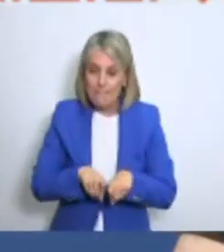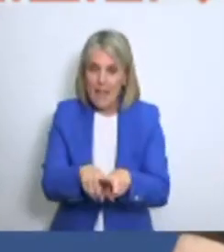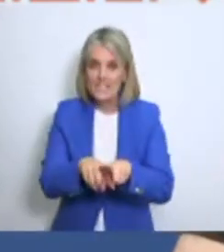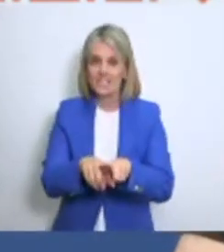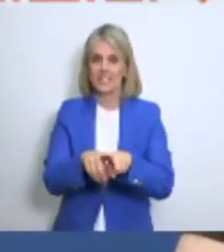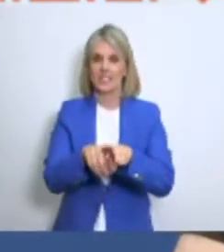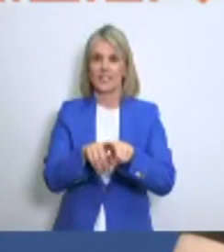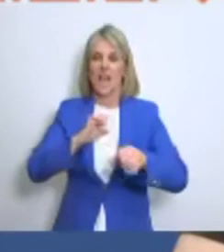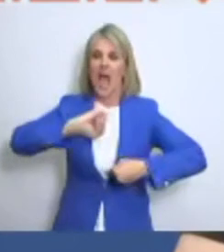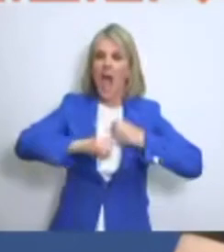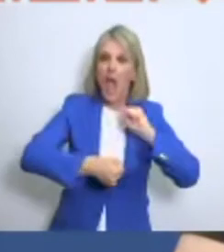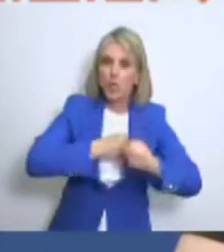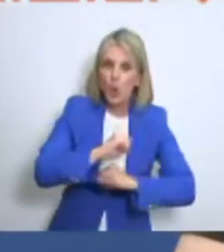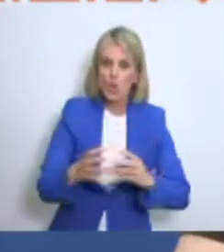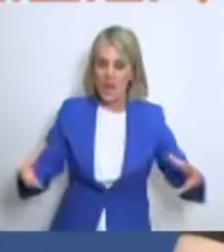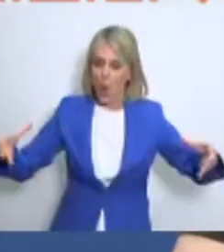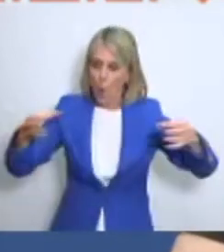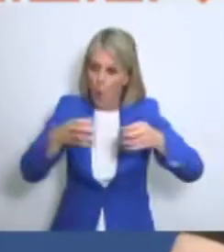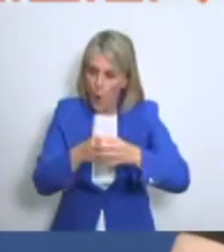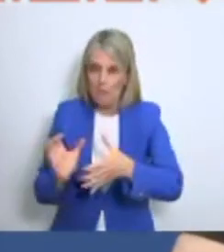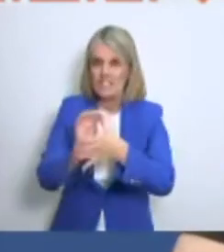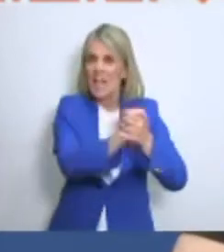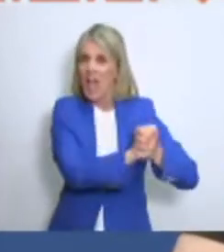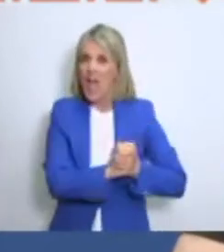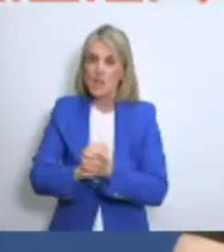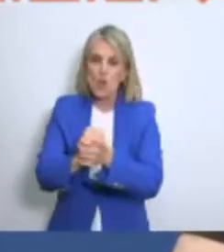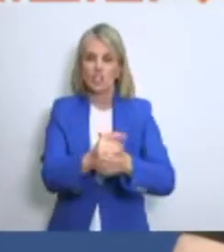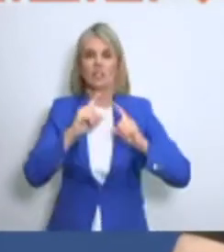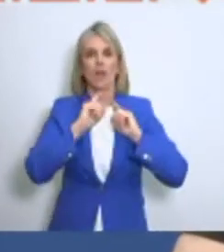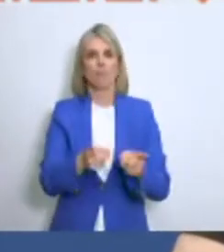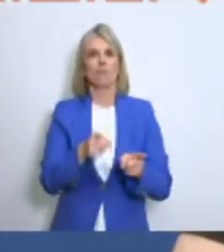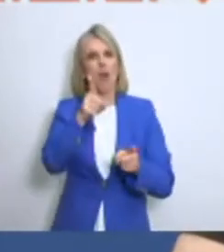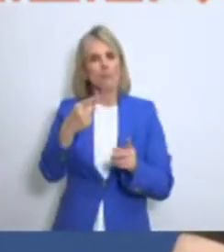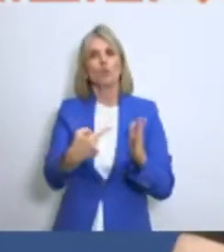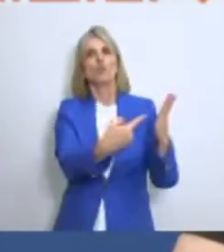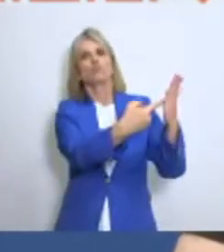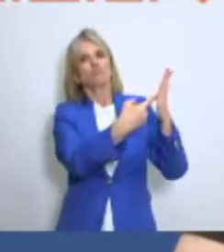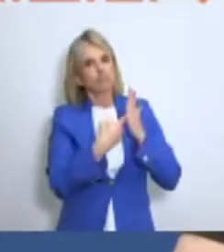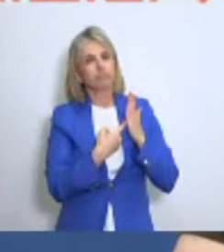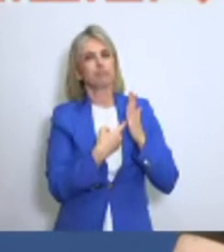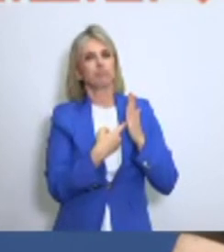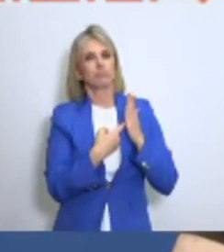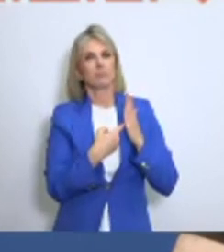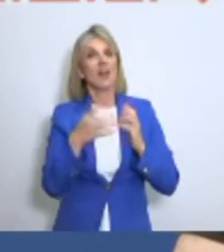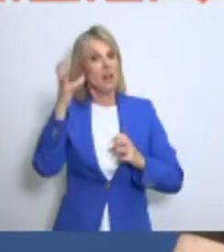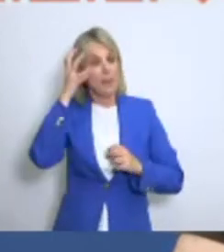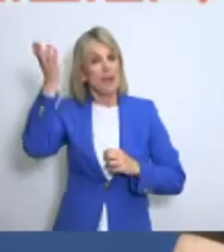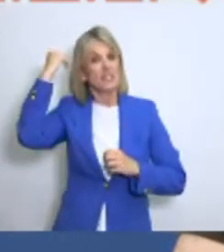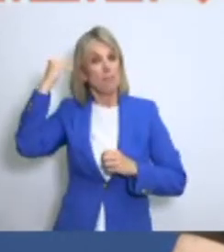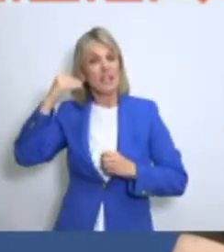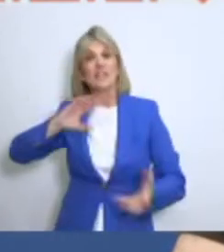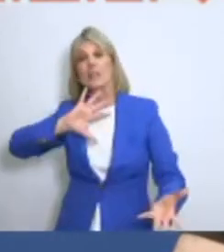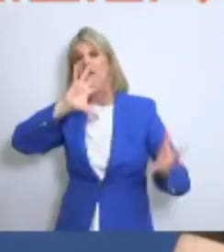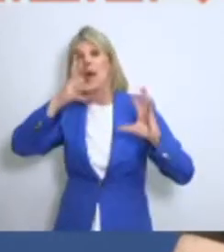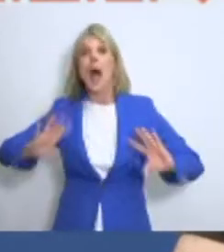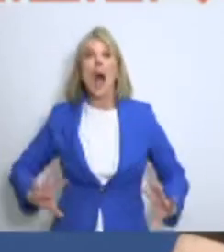με διάρκεια και αποφασιστικότητα. Το έδειξαν οι μεγάλες γενικές απεργίες, οι κινητοποιήσεις των